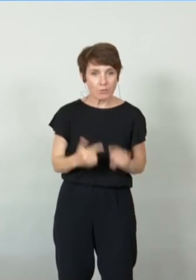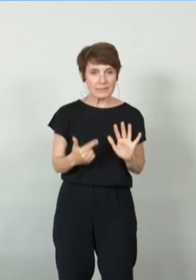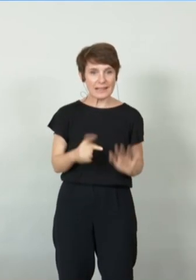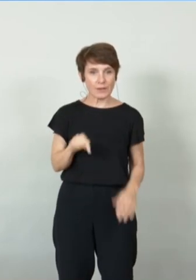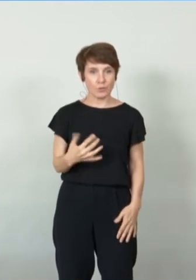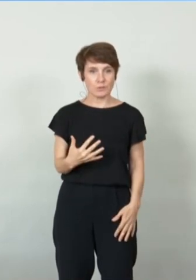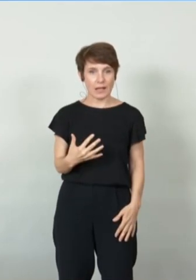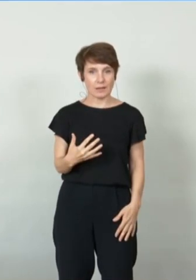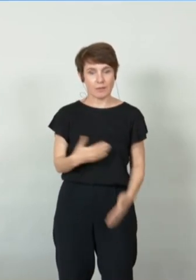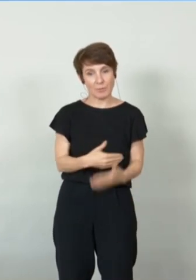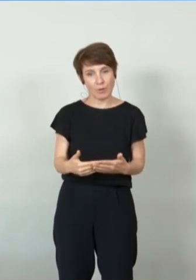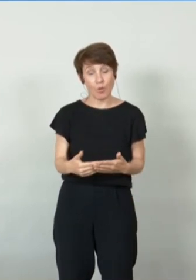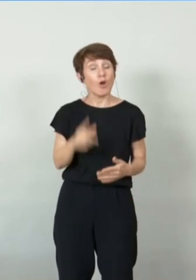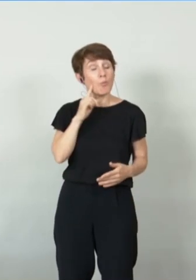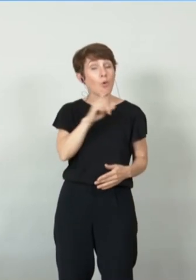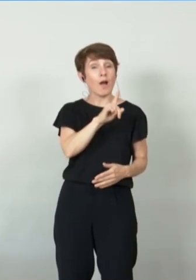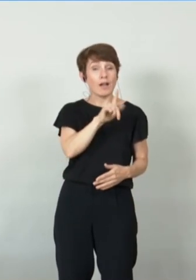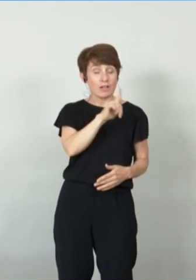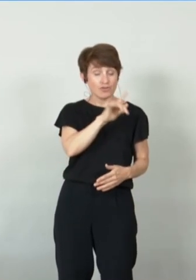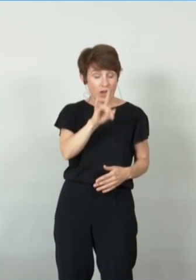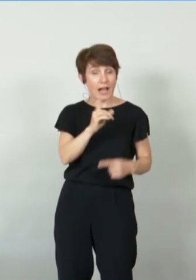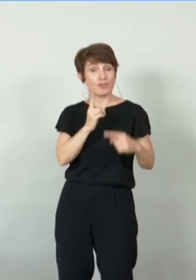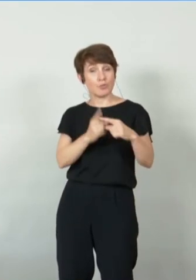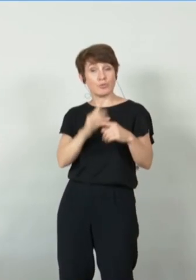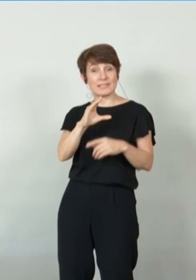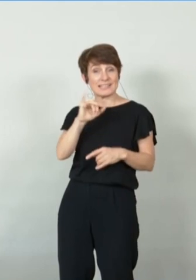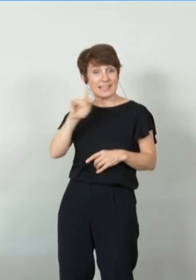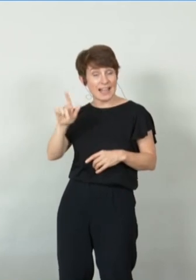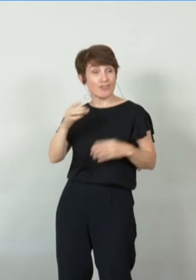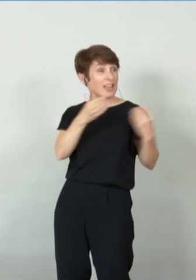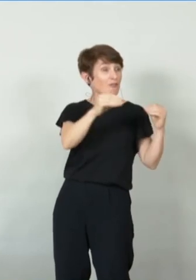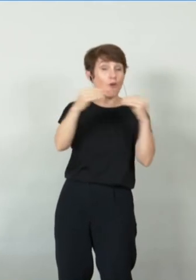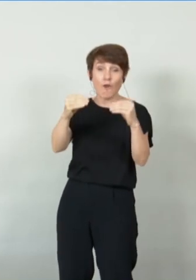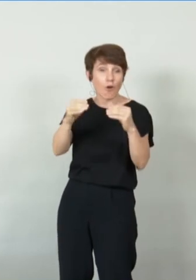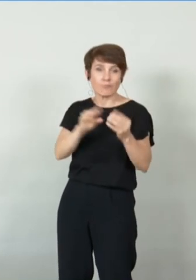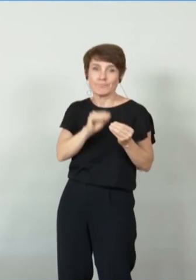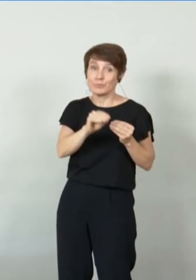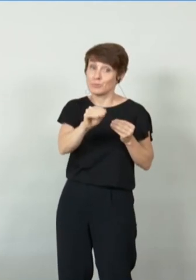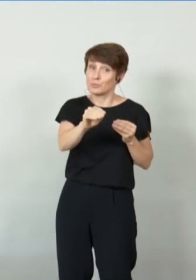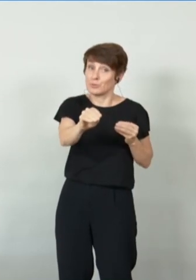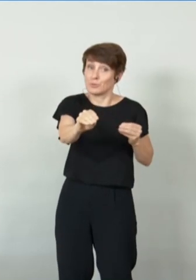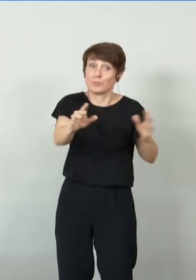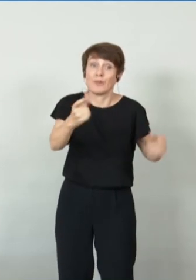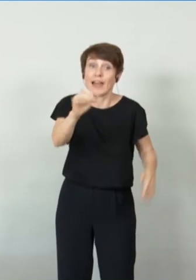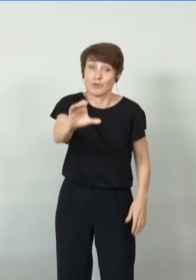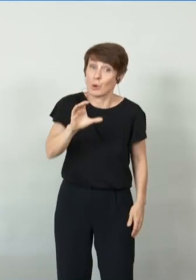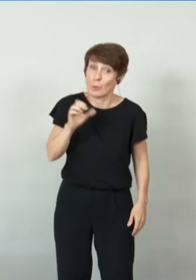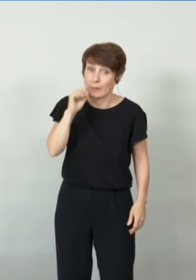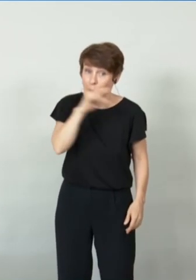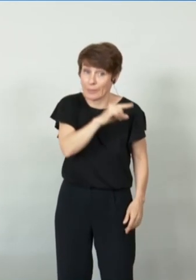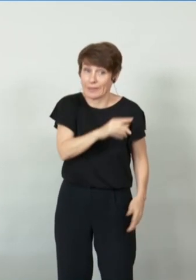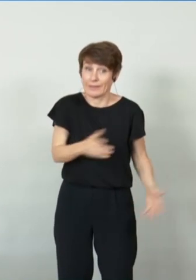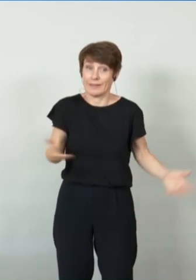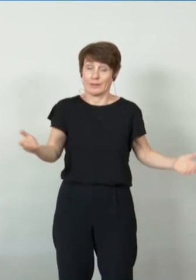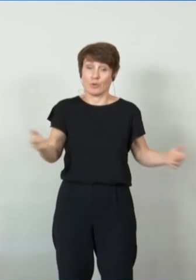recettes issues de la session de Grenoble habitat et de la CCI AG n'ont pas été perçu en 2022 comme nous vous l'avions dit vous avez dû le modifier par